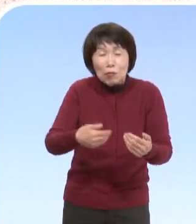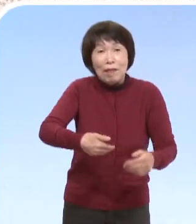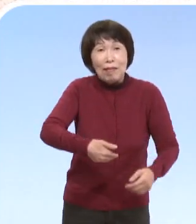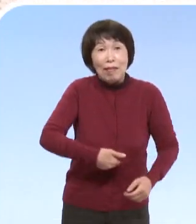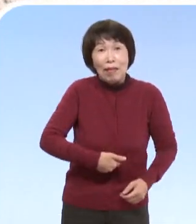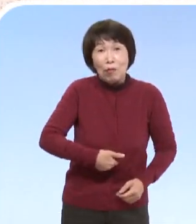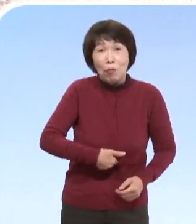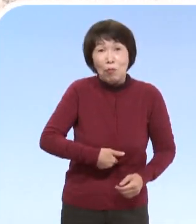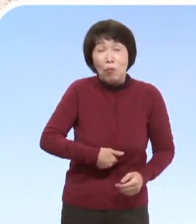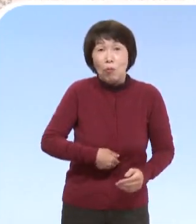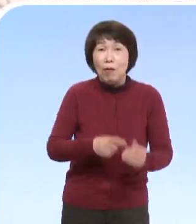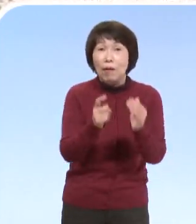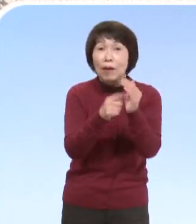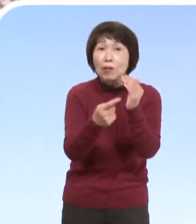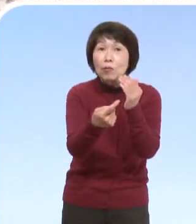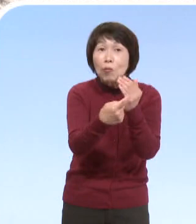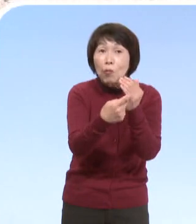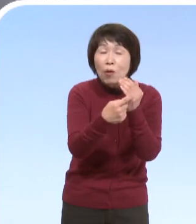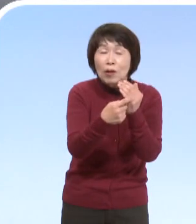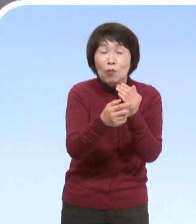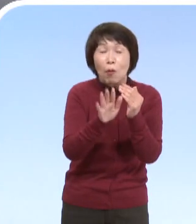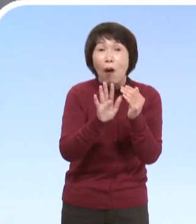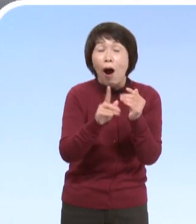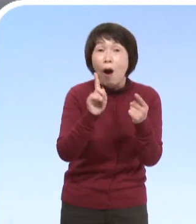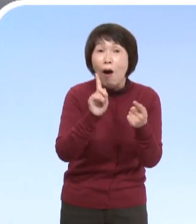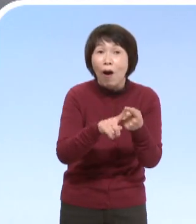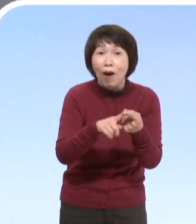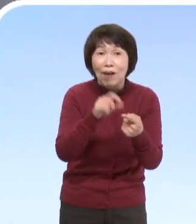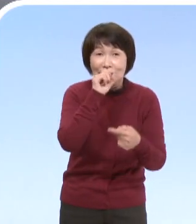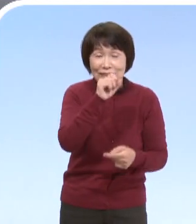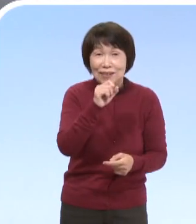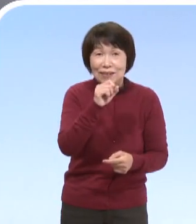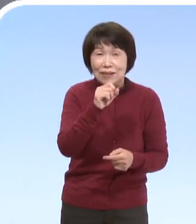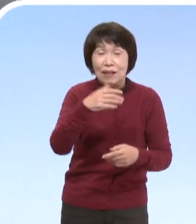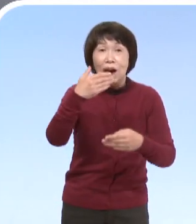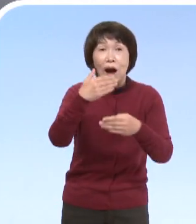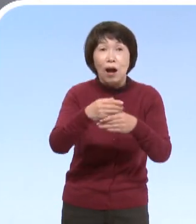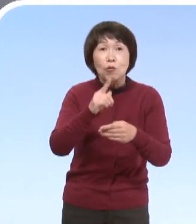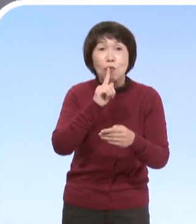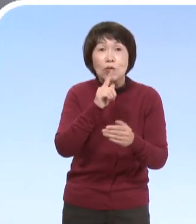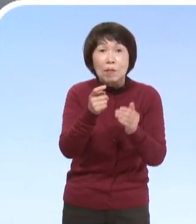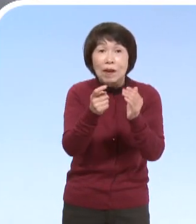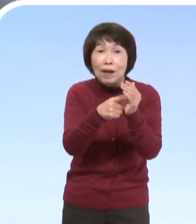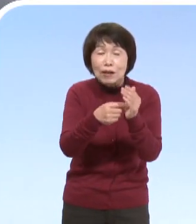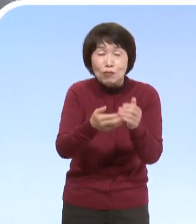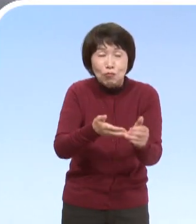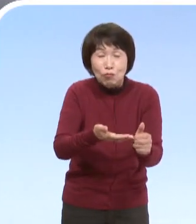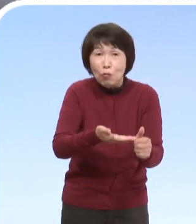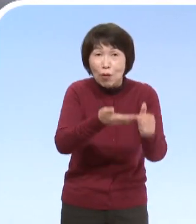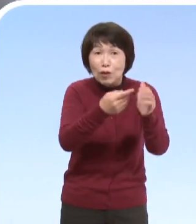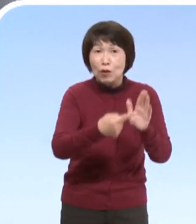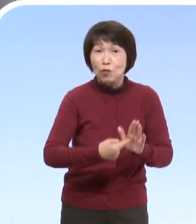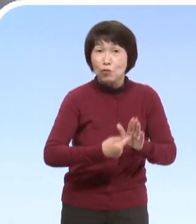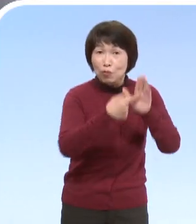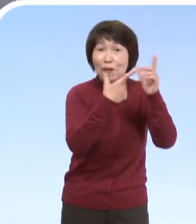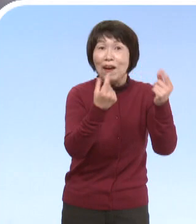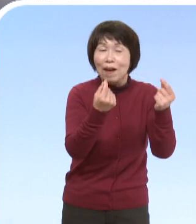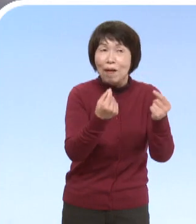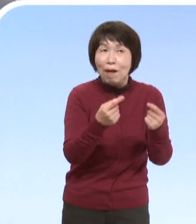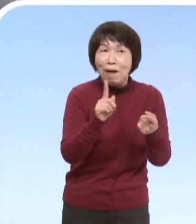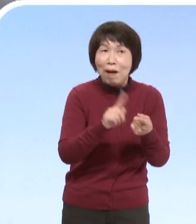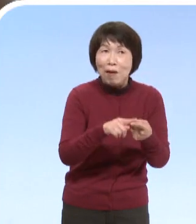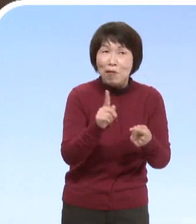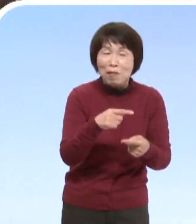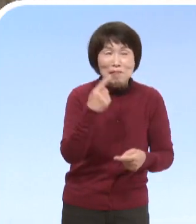っぷり含まれているんです。 相生といえばカキの養殖が盛んなので、だったらカキ殻入れてやろうかな